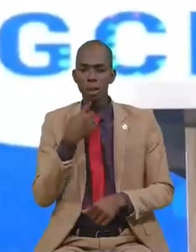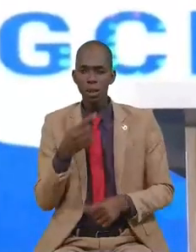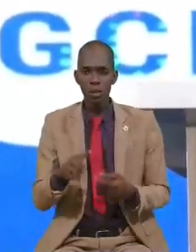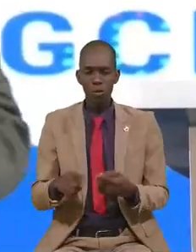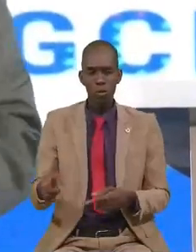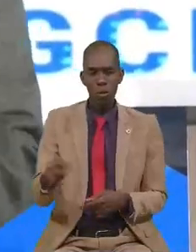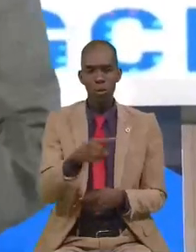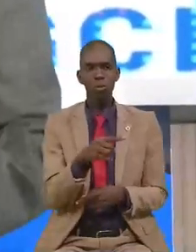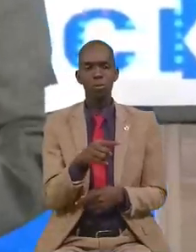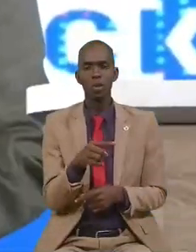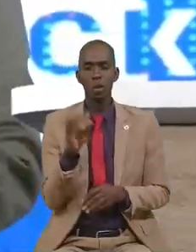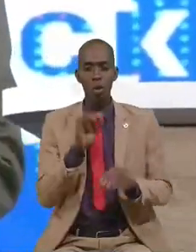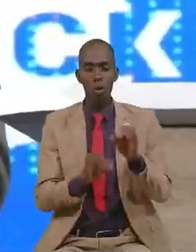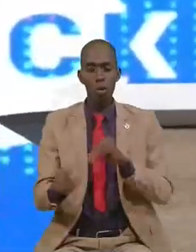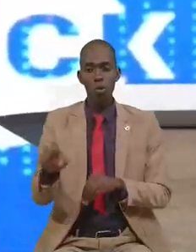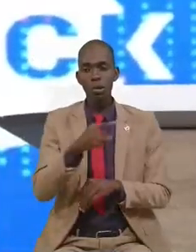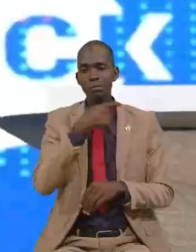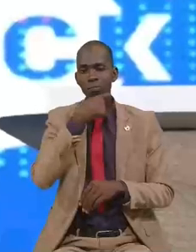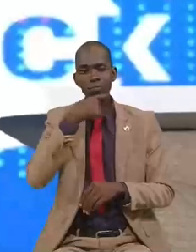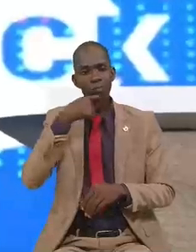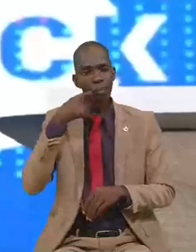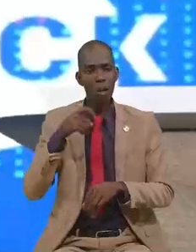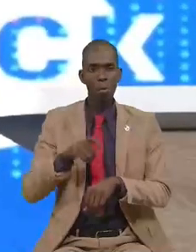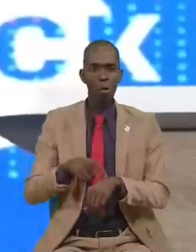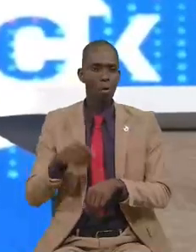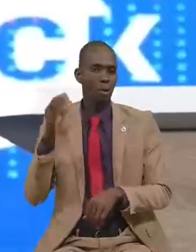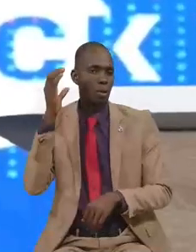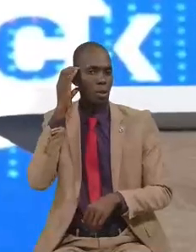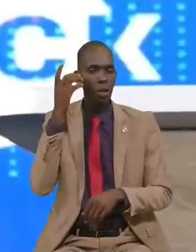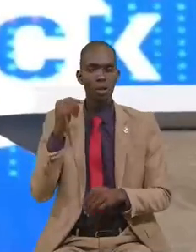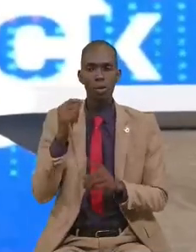desséchés, écoutez la parole de l'Éternel.